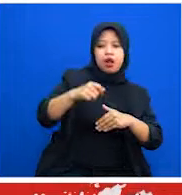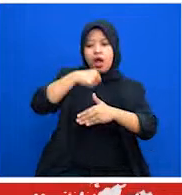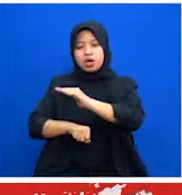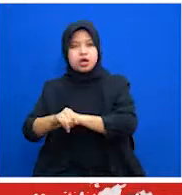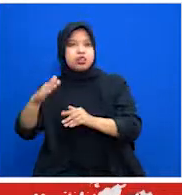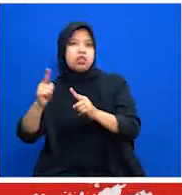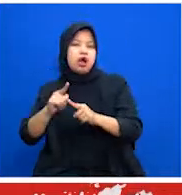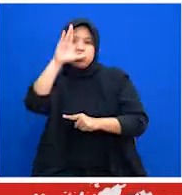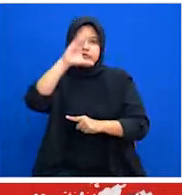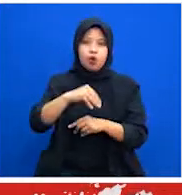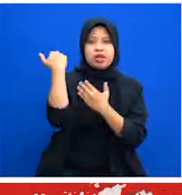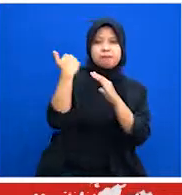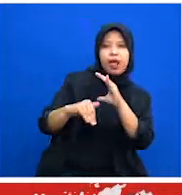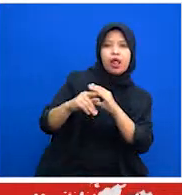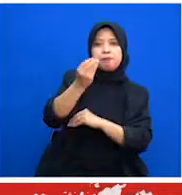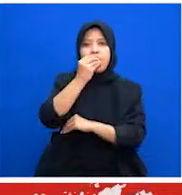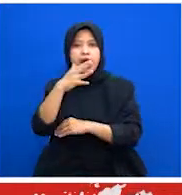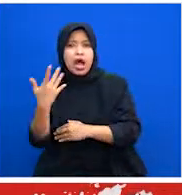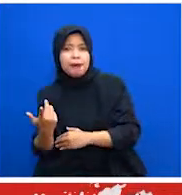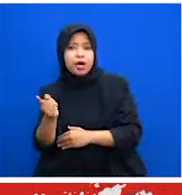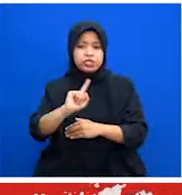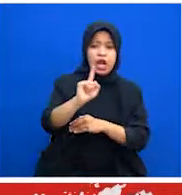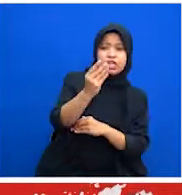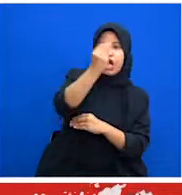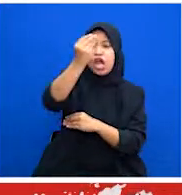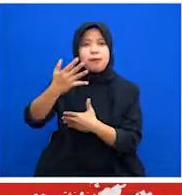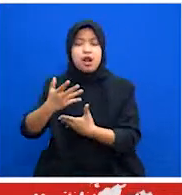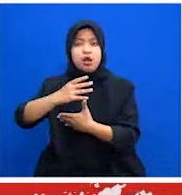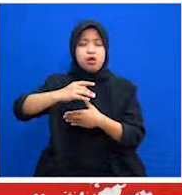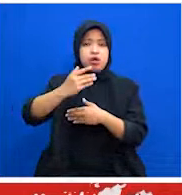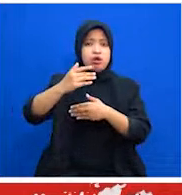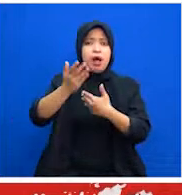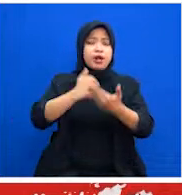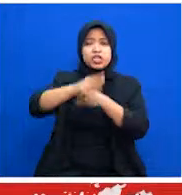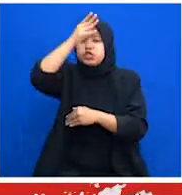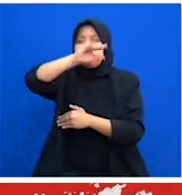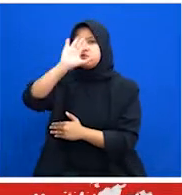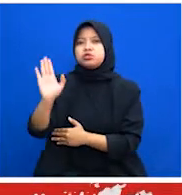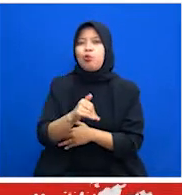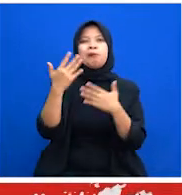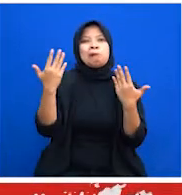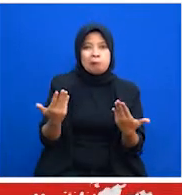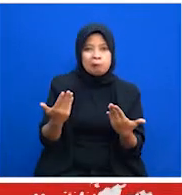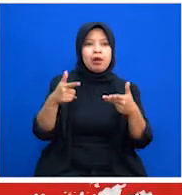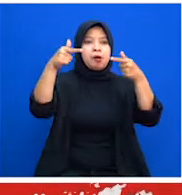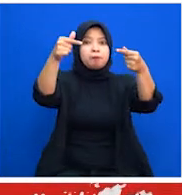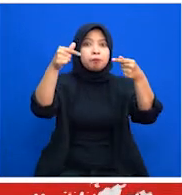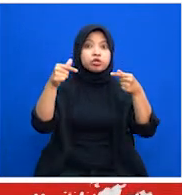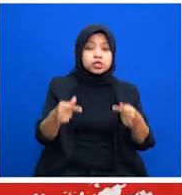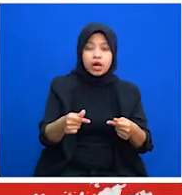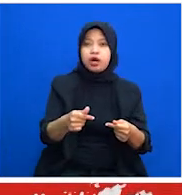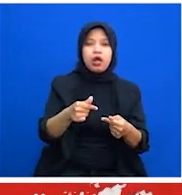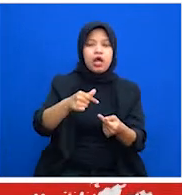lahir kita email kita makan apa kita ke mana saja semua mereka tahu sayangnya poster tersebut